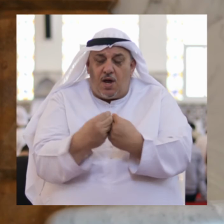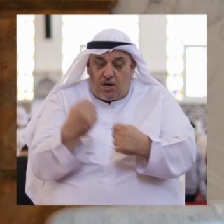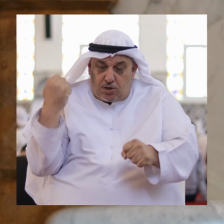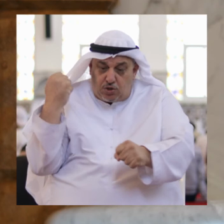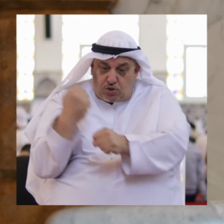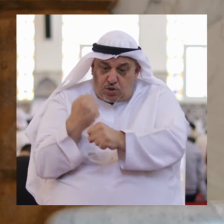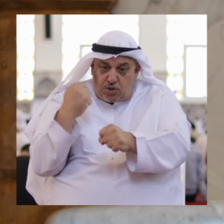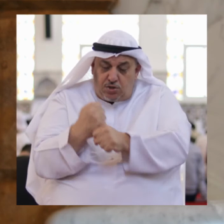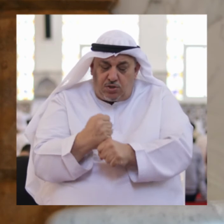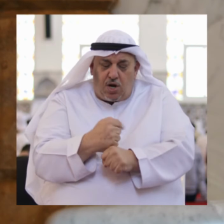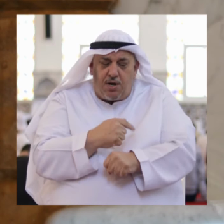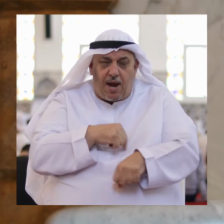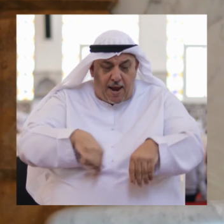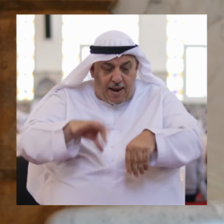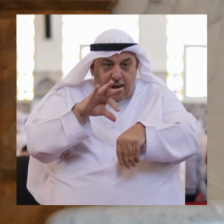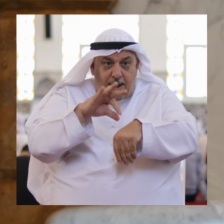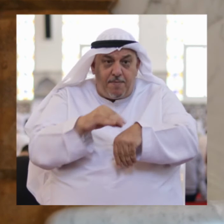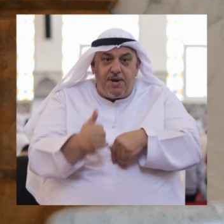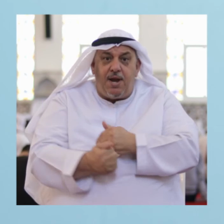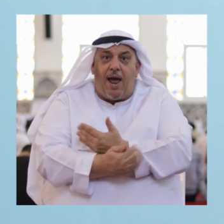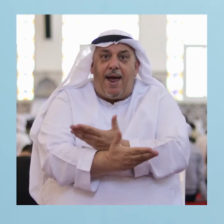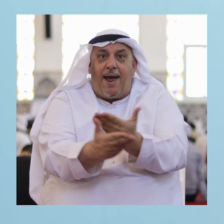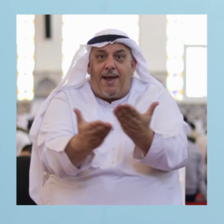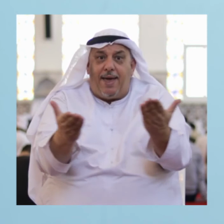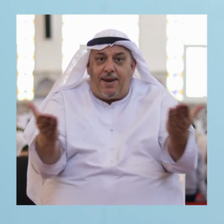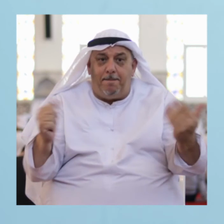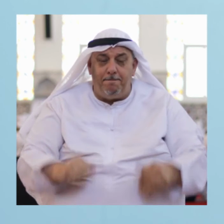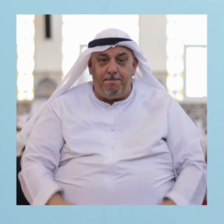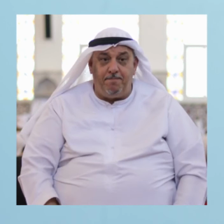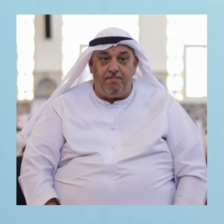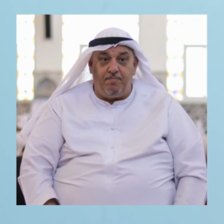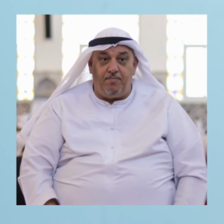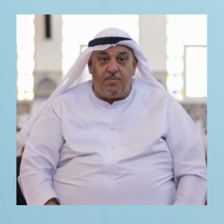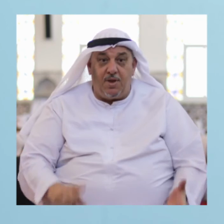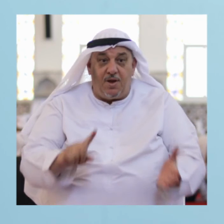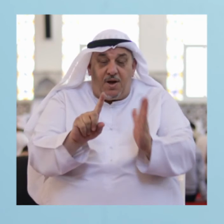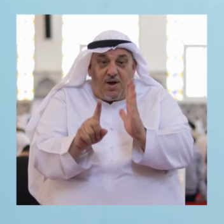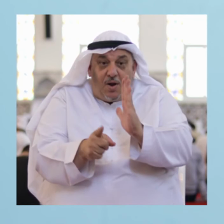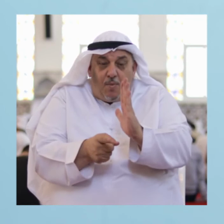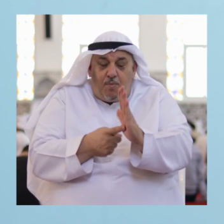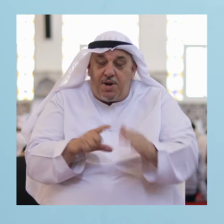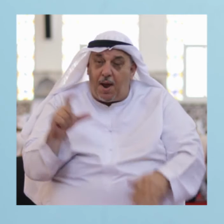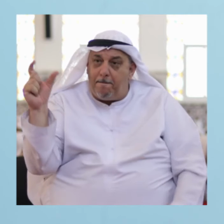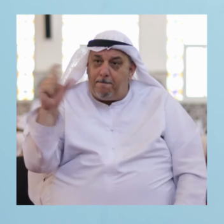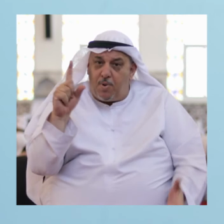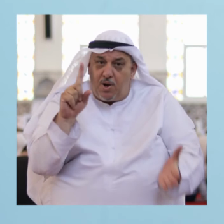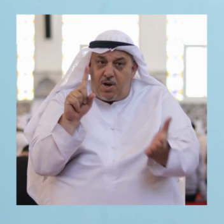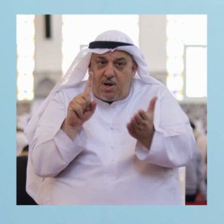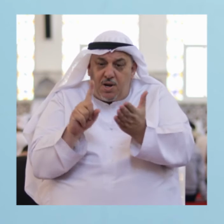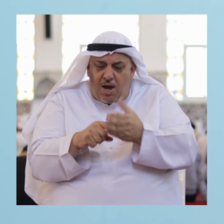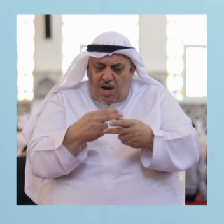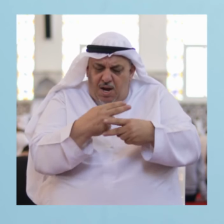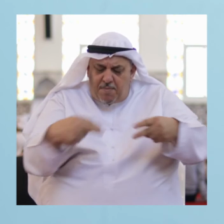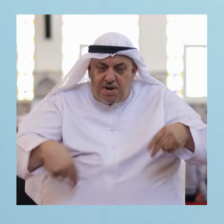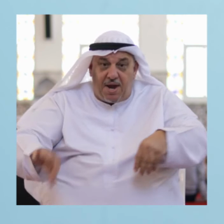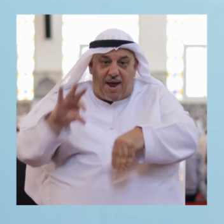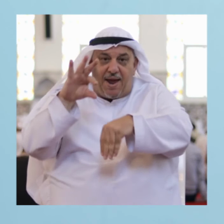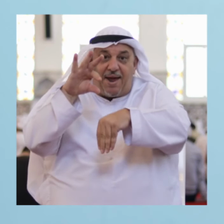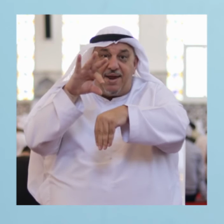انساني كريم يبذله المسلم لكل انسان